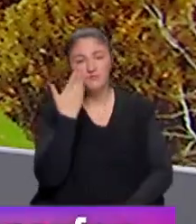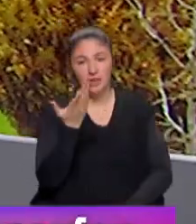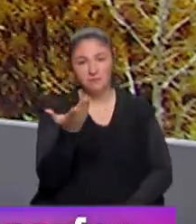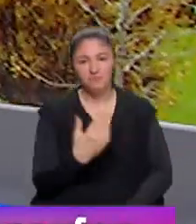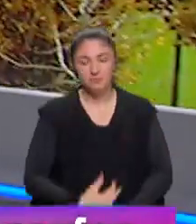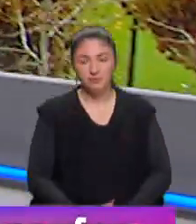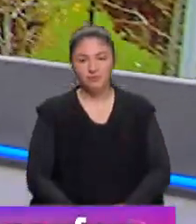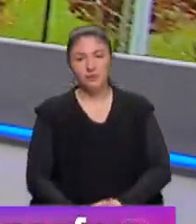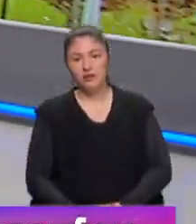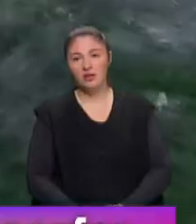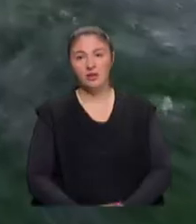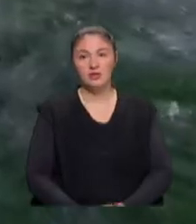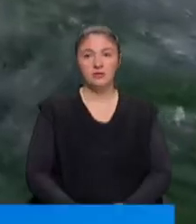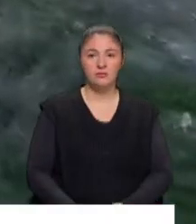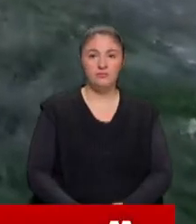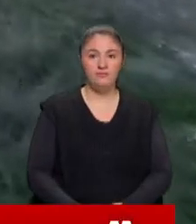ekranlarınızda.